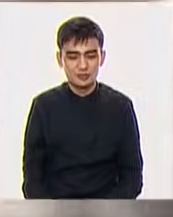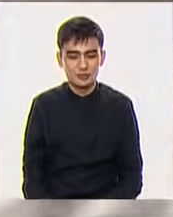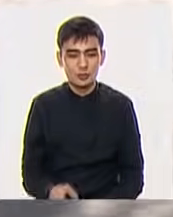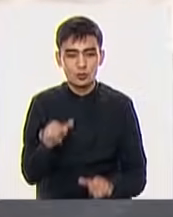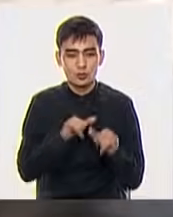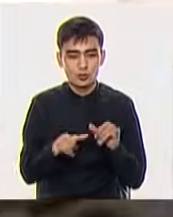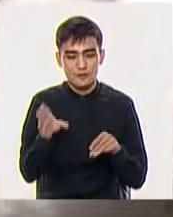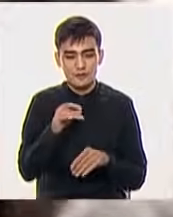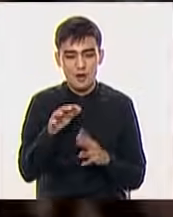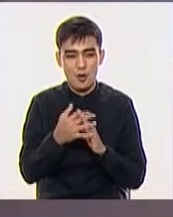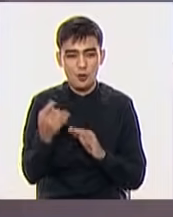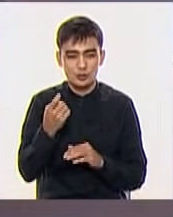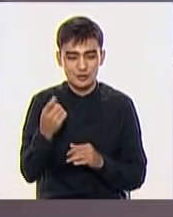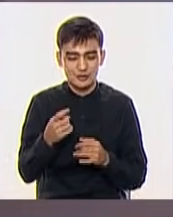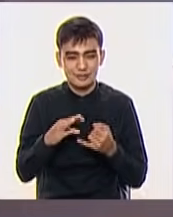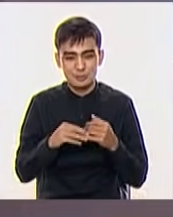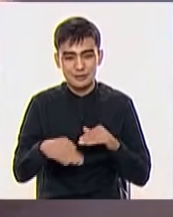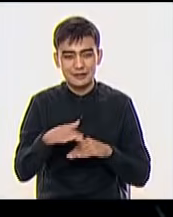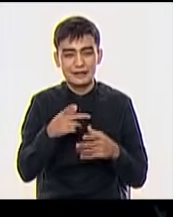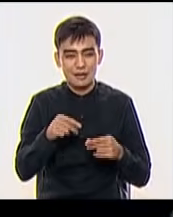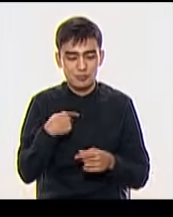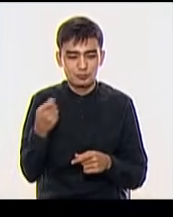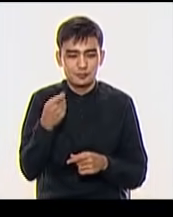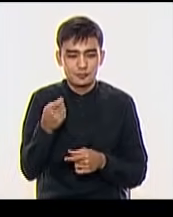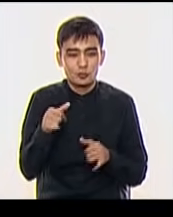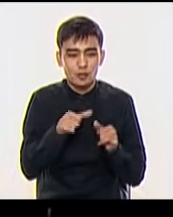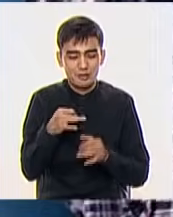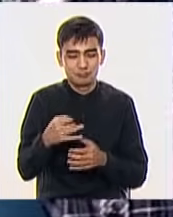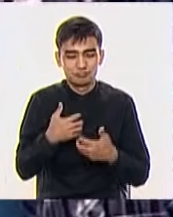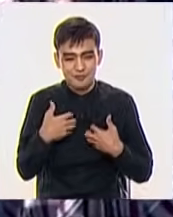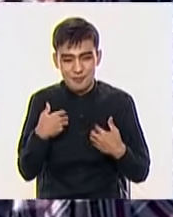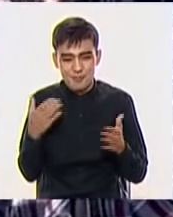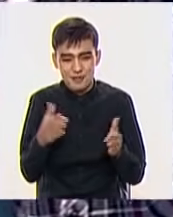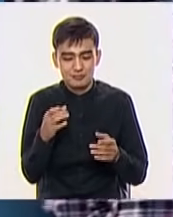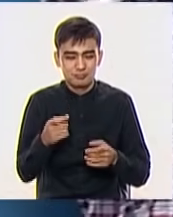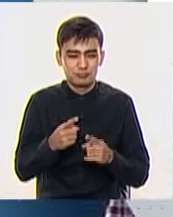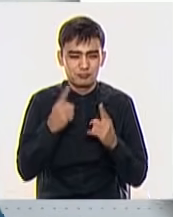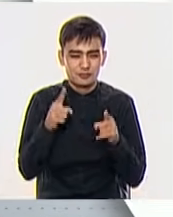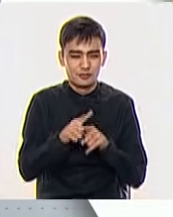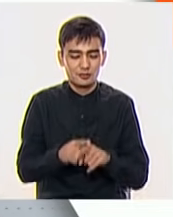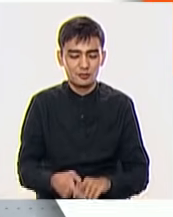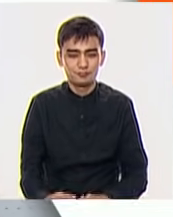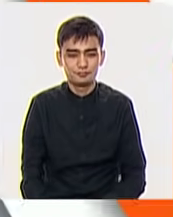Куда делись сельскохозяйственные угодья? Где пасти мелкий и крупный рогатый скот?